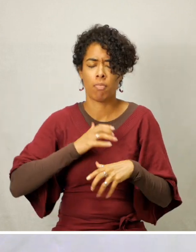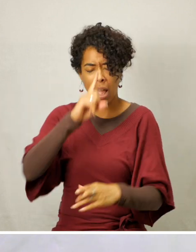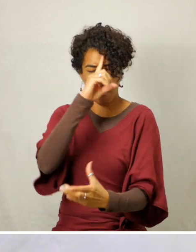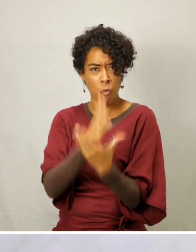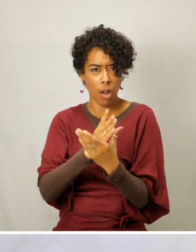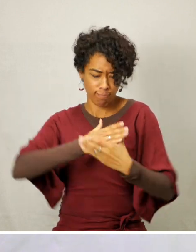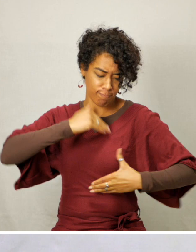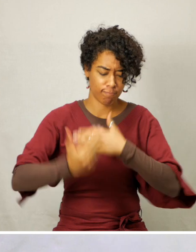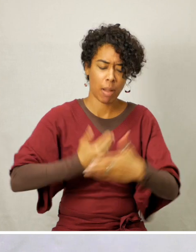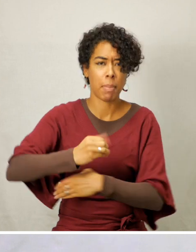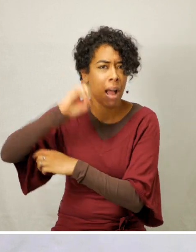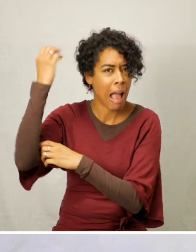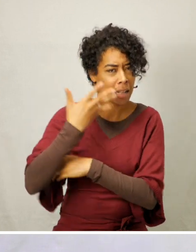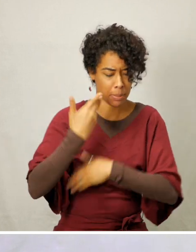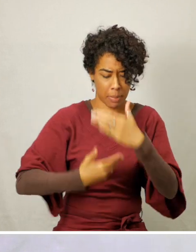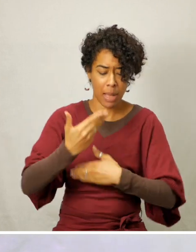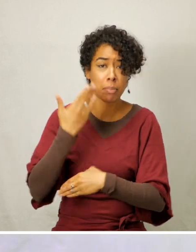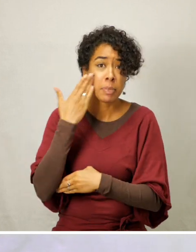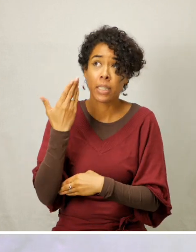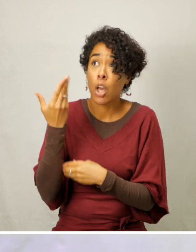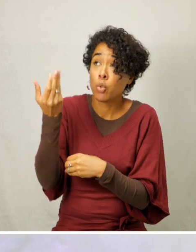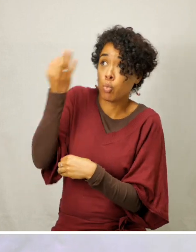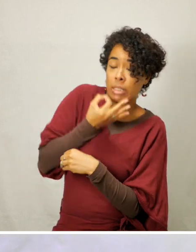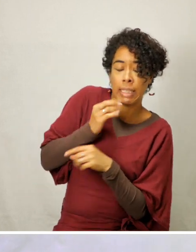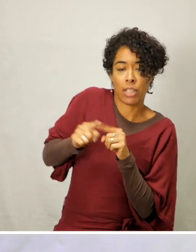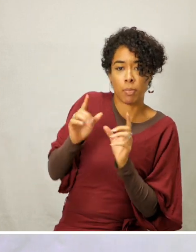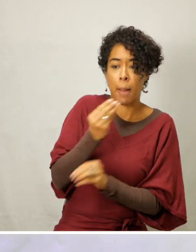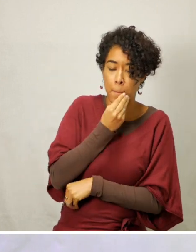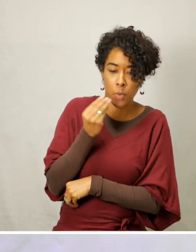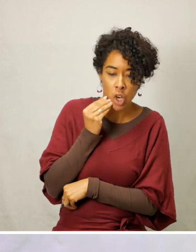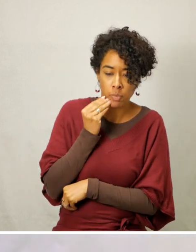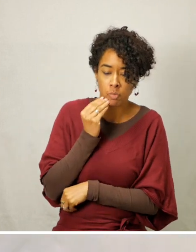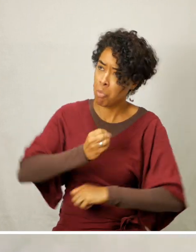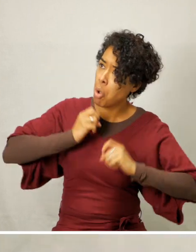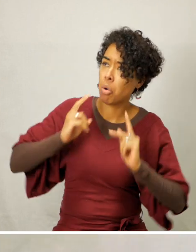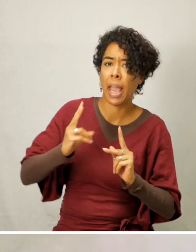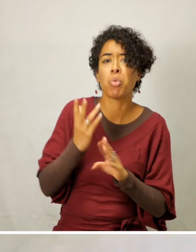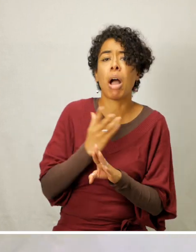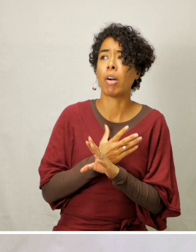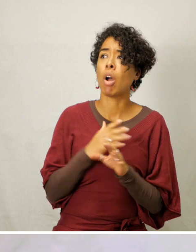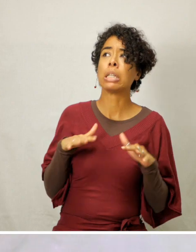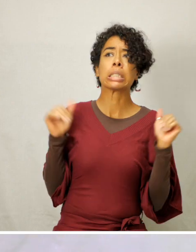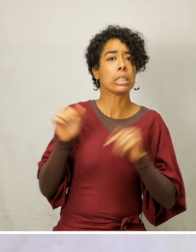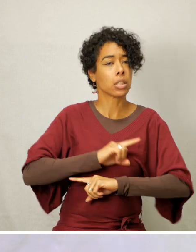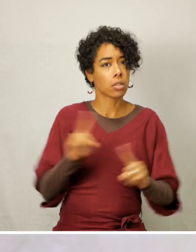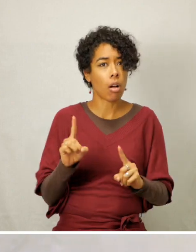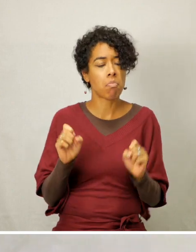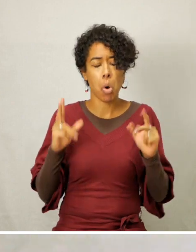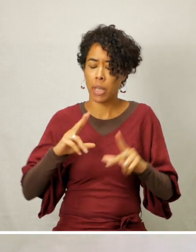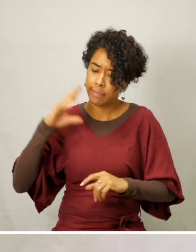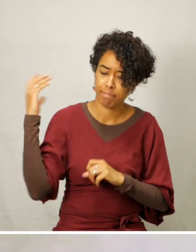et que quand tu nous indiques un moyen comme le jeûne, Seigneur, qu'on soit pas de ceux, Seigneur, mon Dieu, qui restent en retrait, mais au contraire, qu'on puisse saisir,